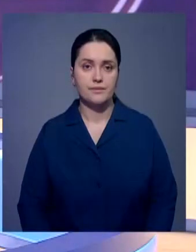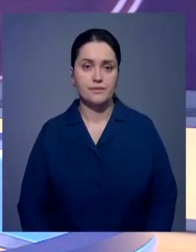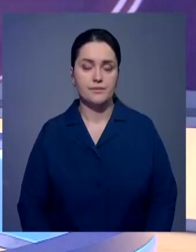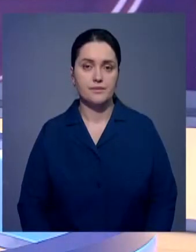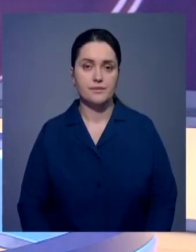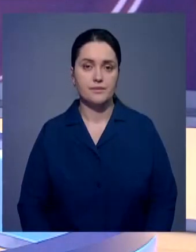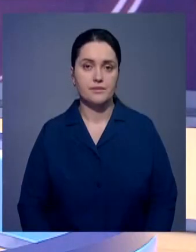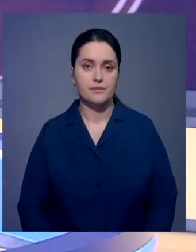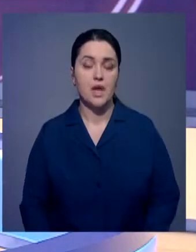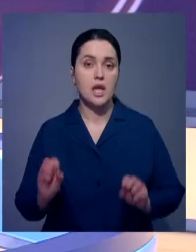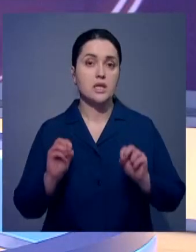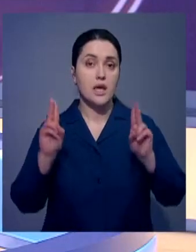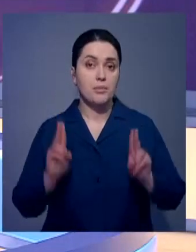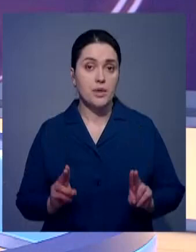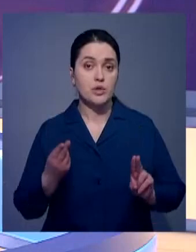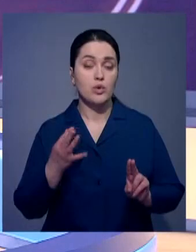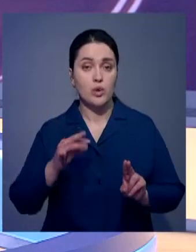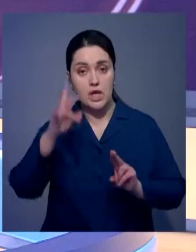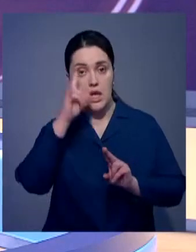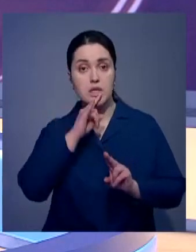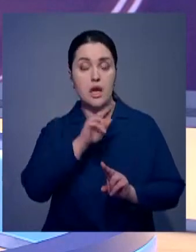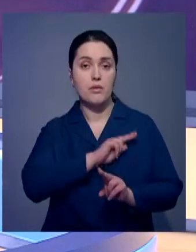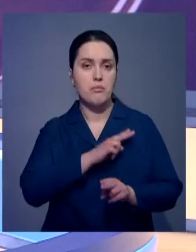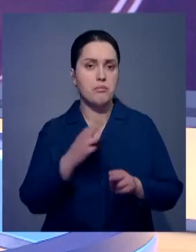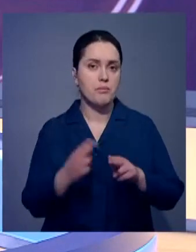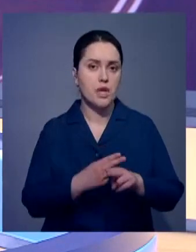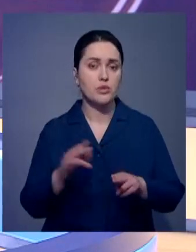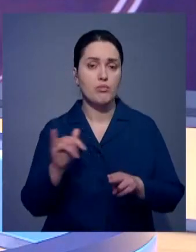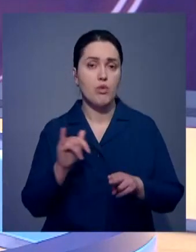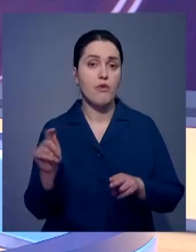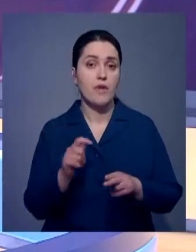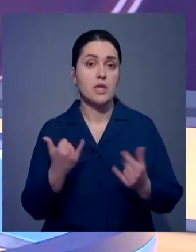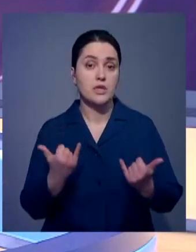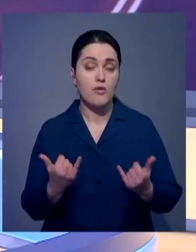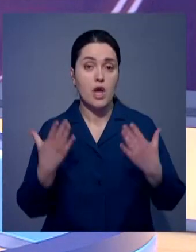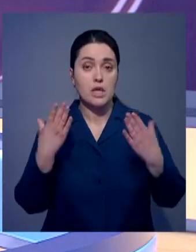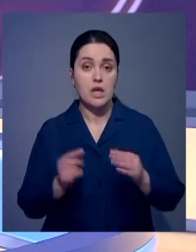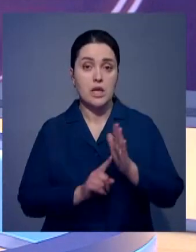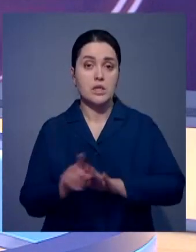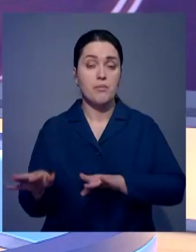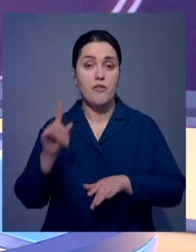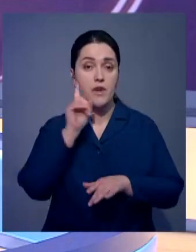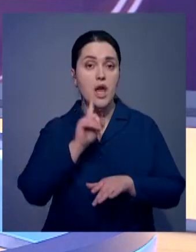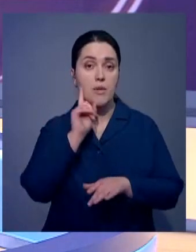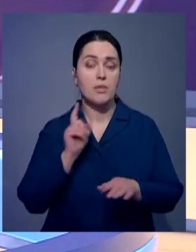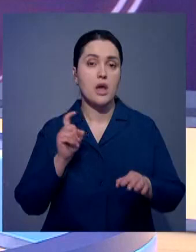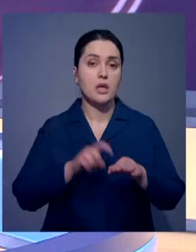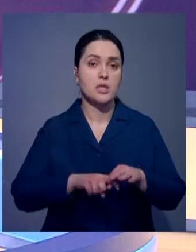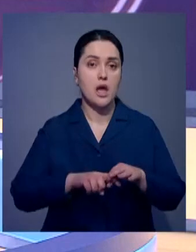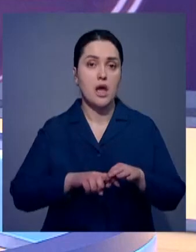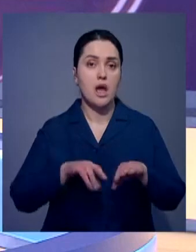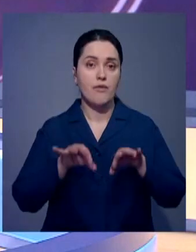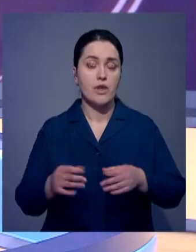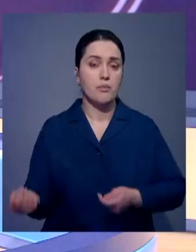К событиям в нашей стране. Спецоны Казахстана будут работать без выходных. С сегодняшнего дня в стране стартовала акция по временной регистрации